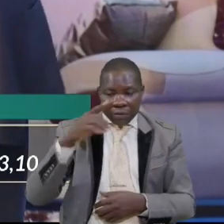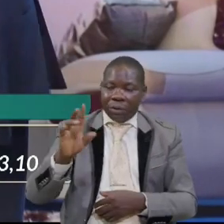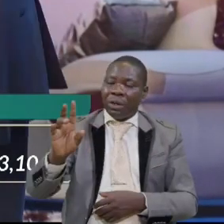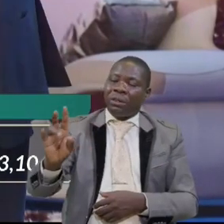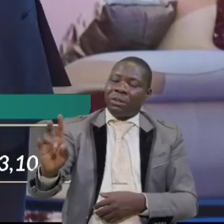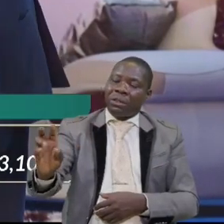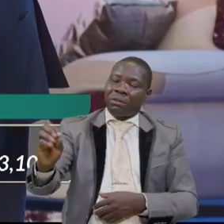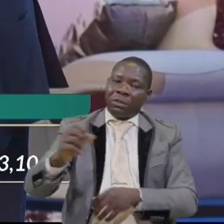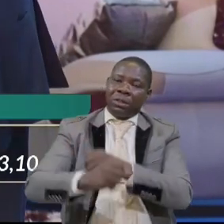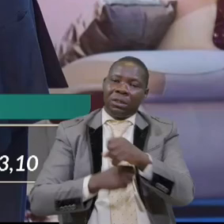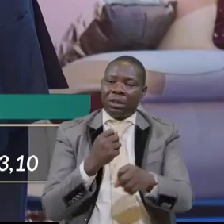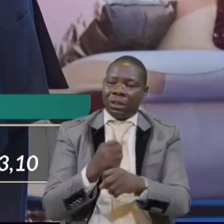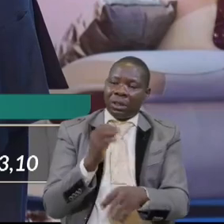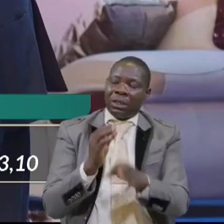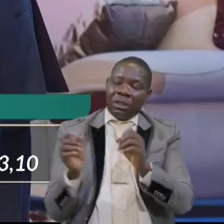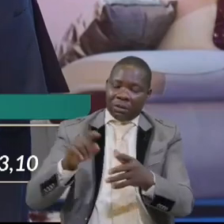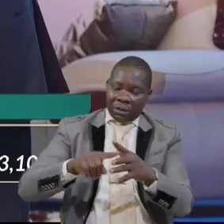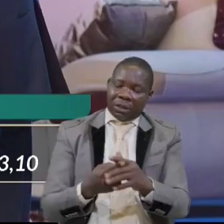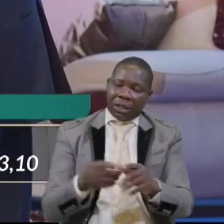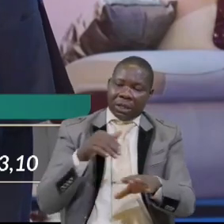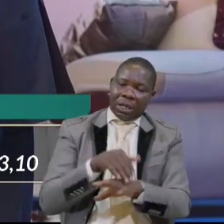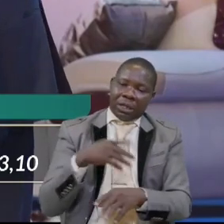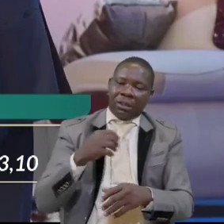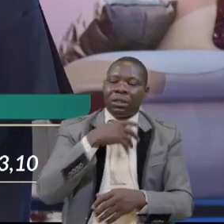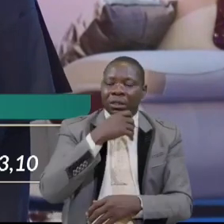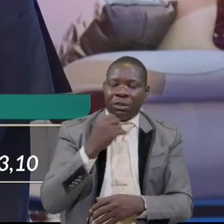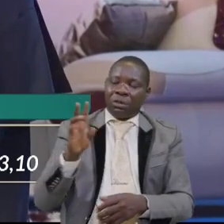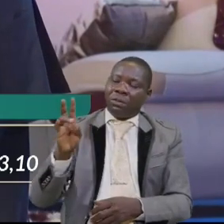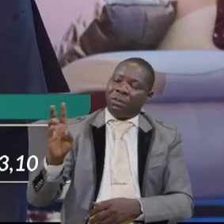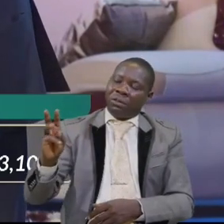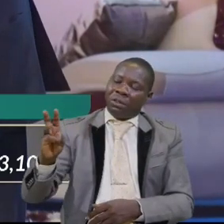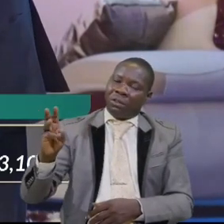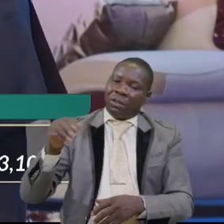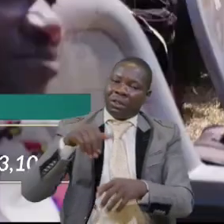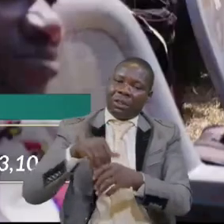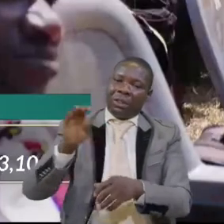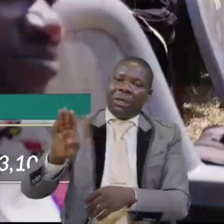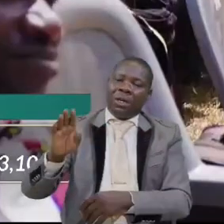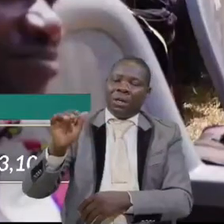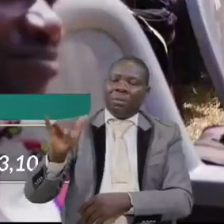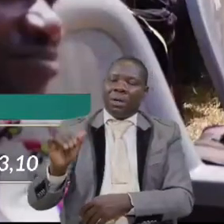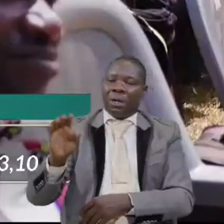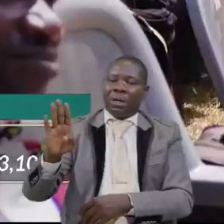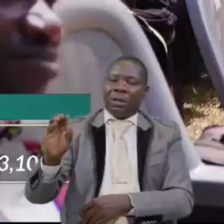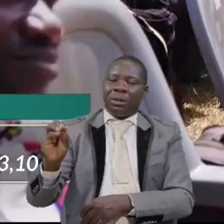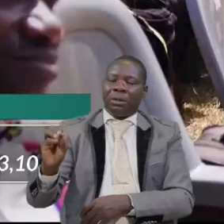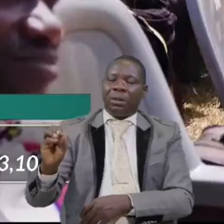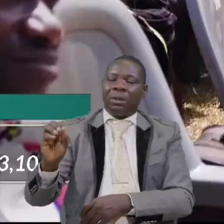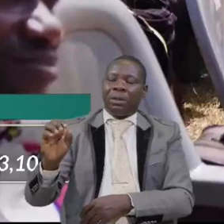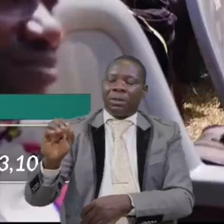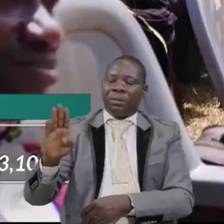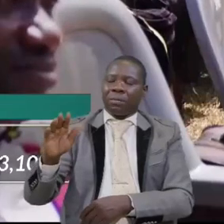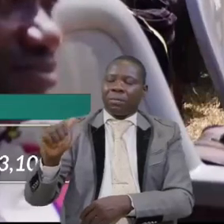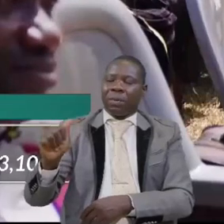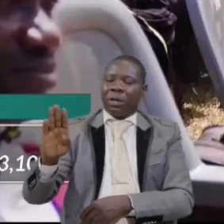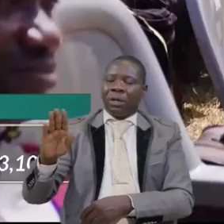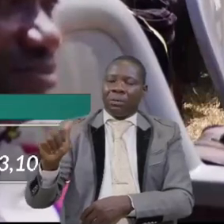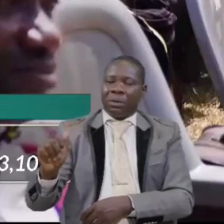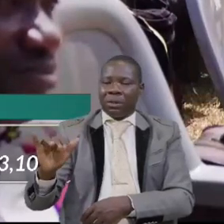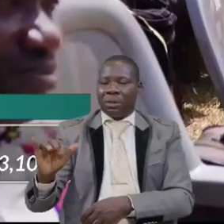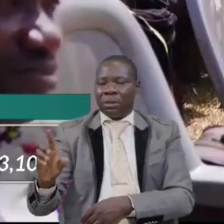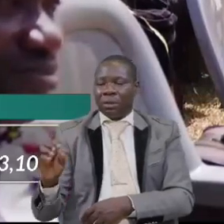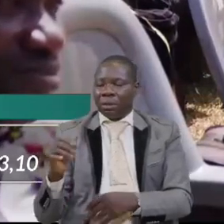Alors, cela a commencé à l'âge de 16 ans en Babylone. Et maintenant, il a déjà passé 70 ans